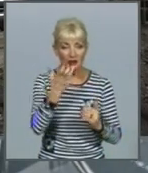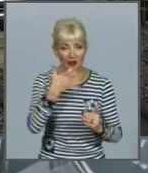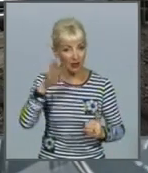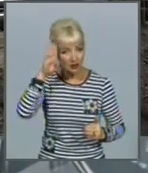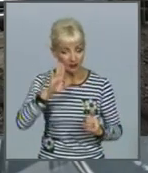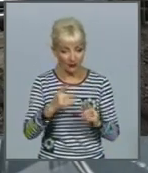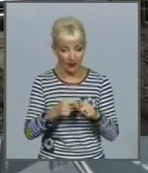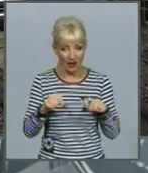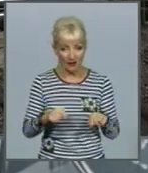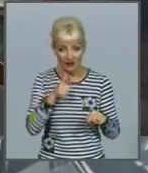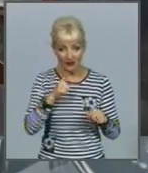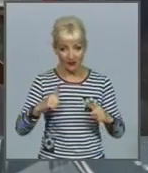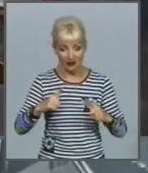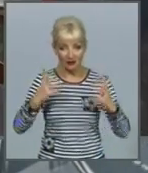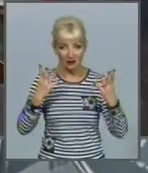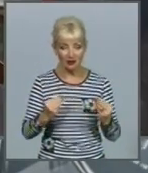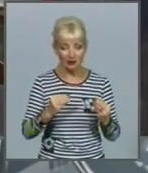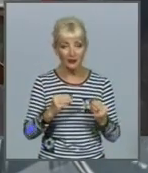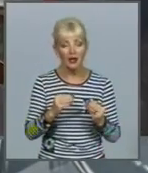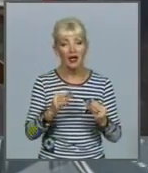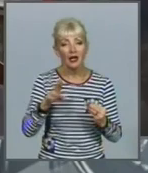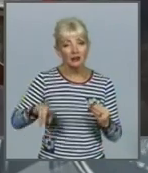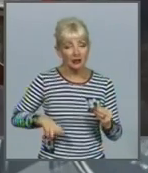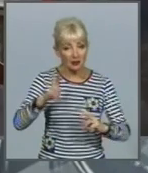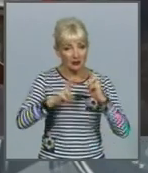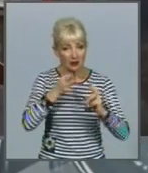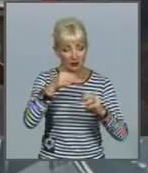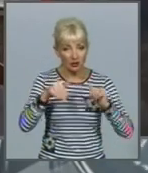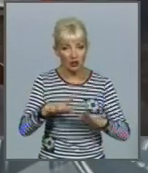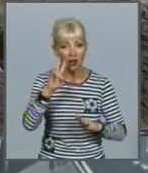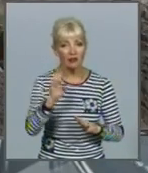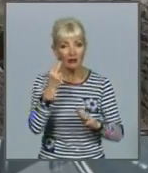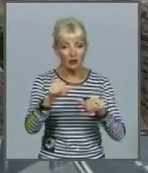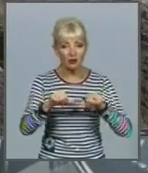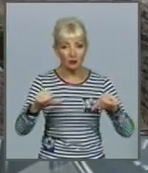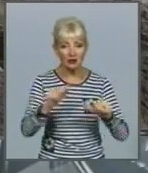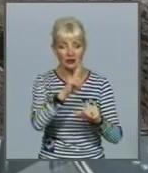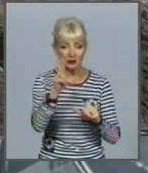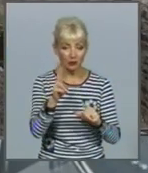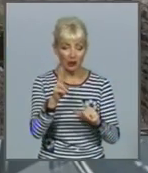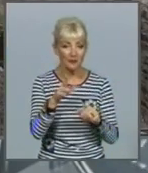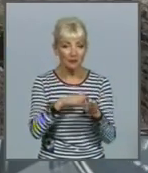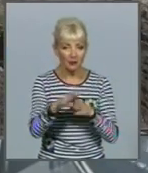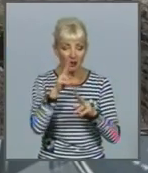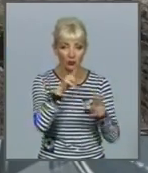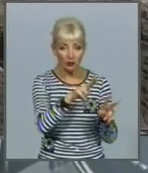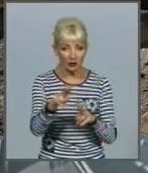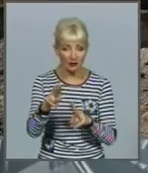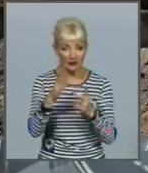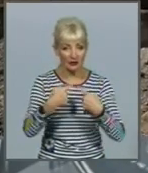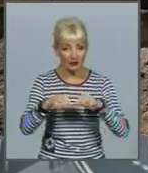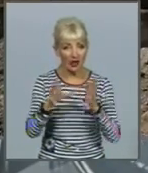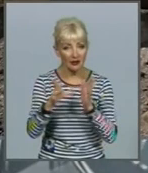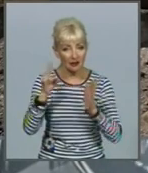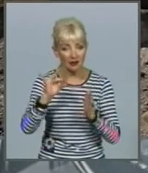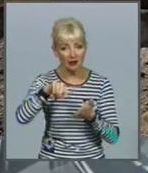додає директор підприємства, рішенням Національної комісії, що здійснює регулювання у сферах енергетики і комунальних послуг, затверджені